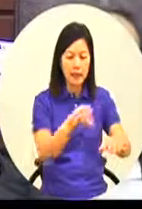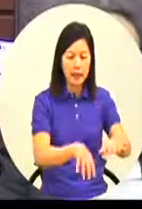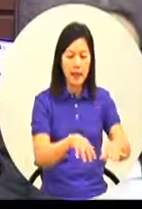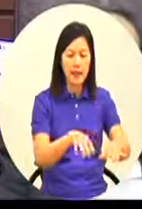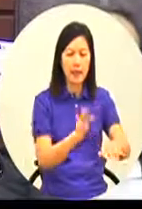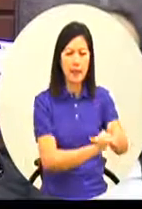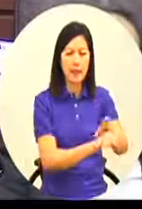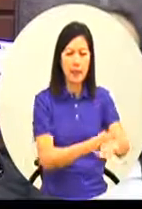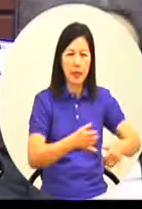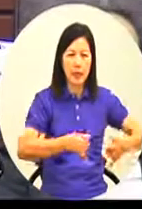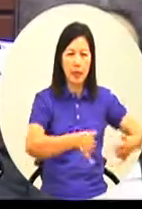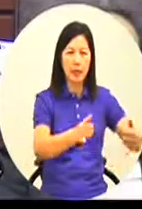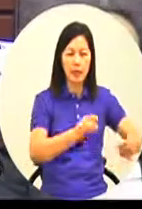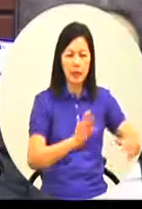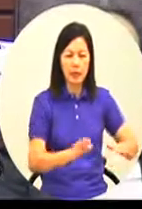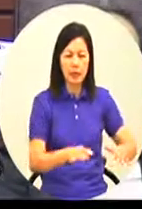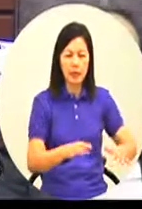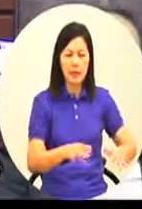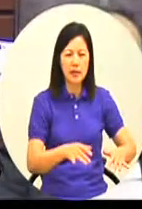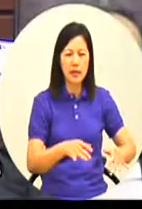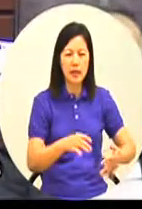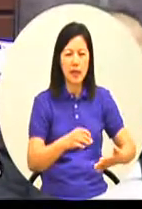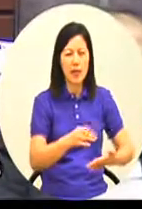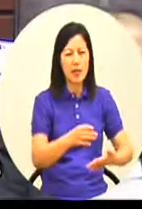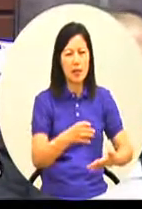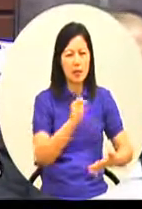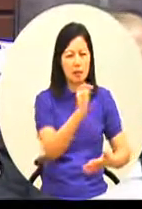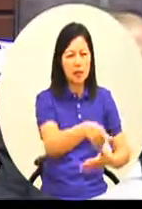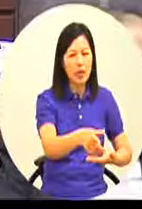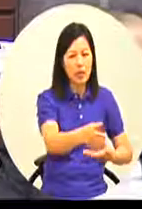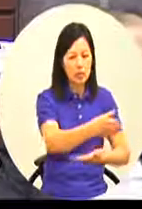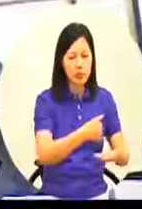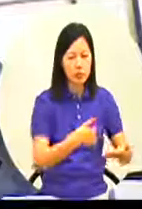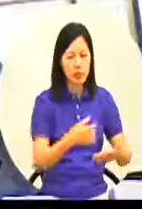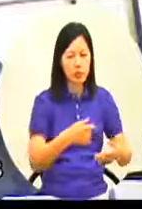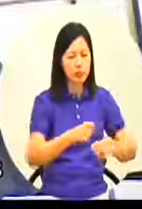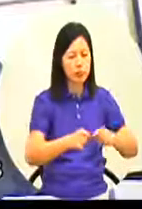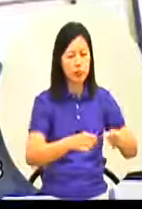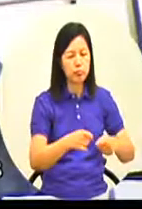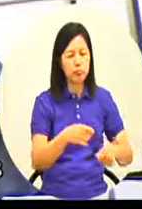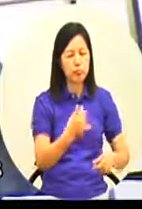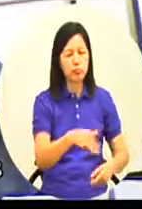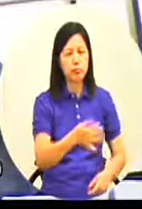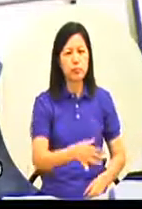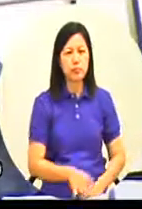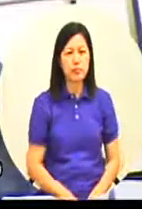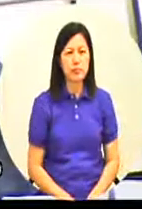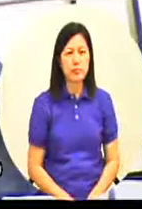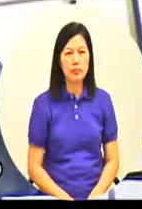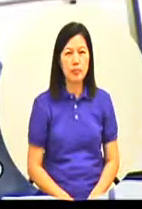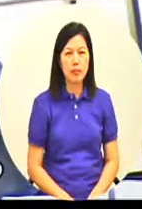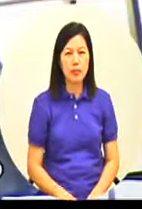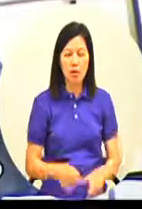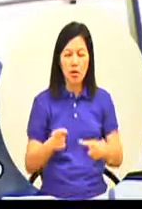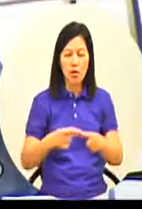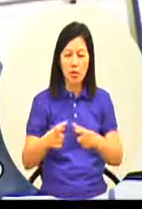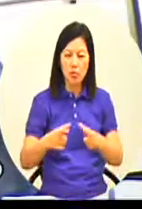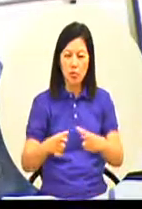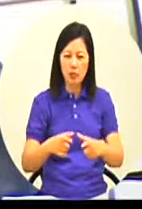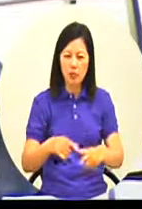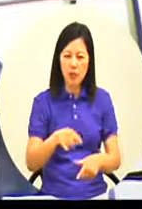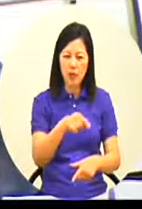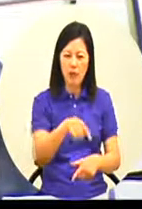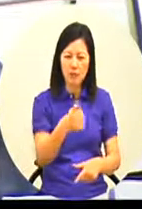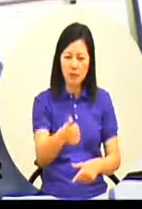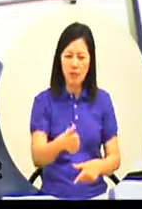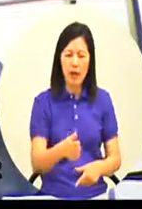啦、啊，目前我们是没有开辟的计划。以上。 所以那么好的一个公园，目前没有开辟的计